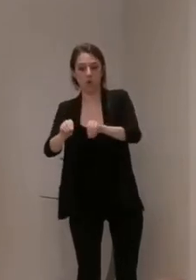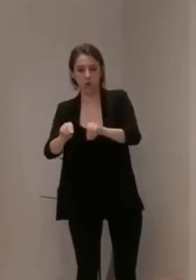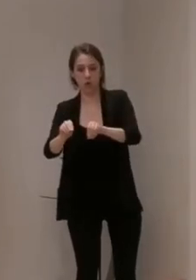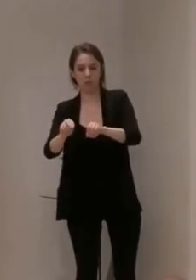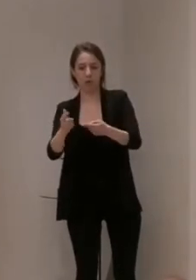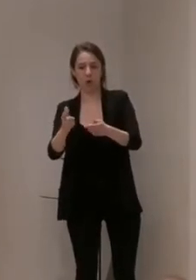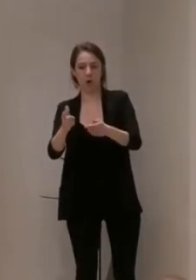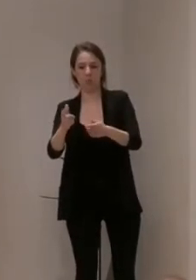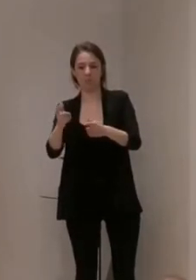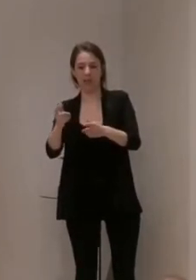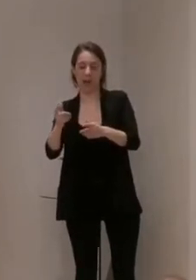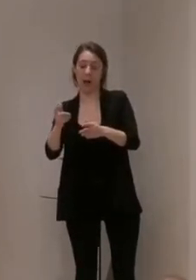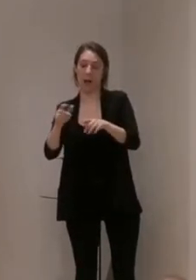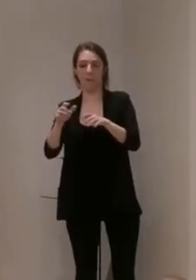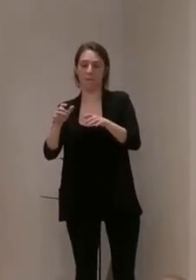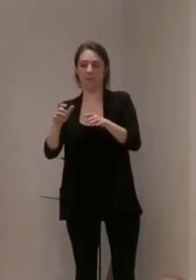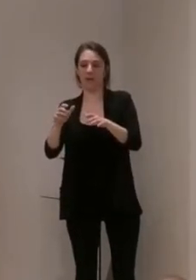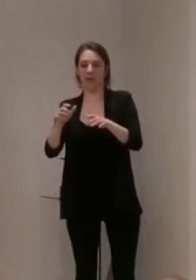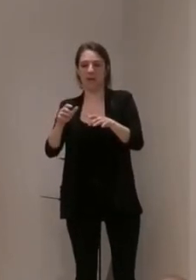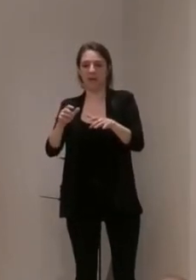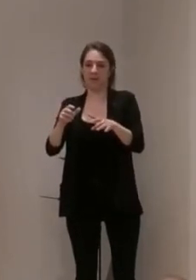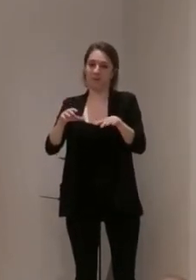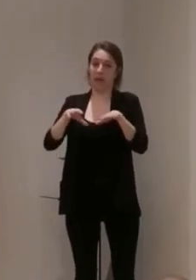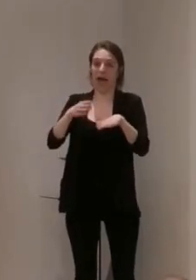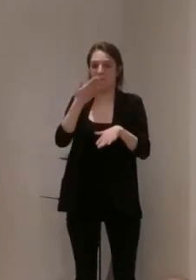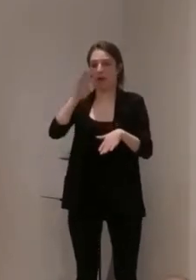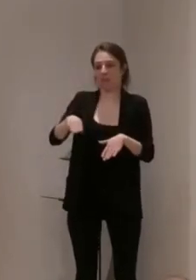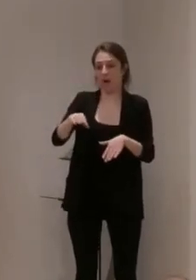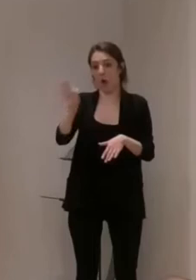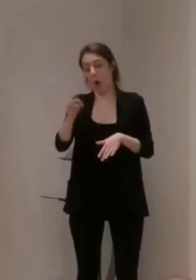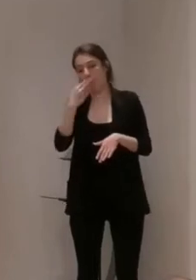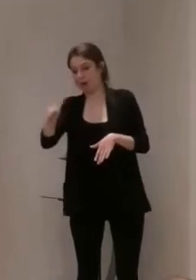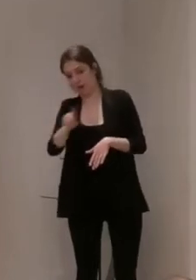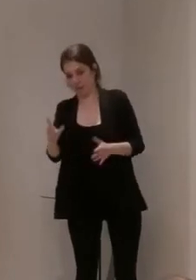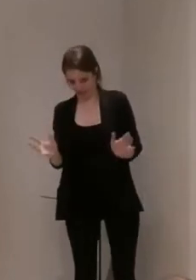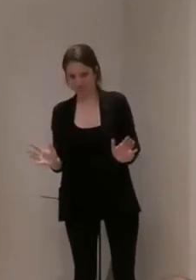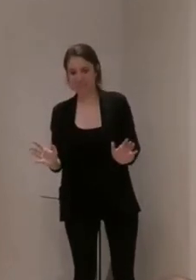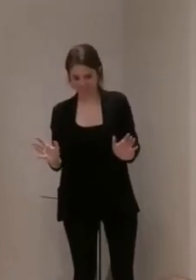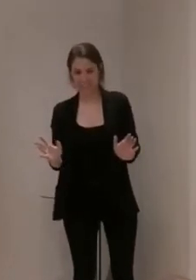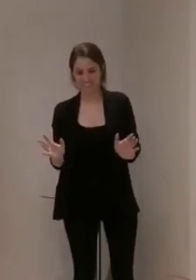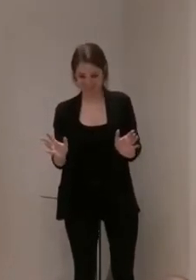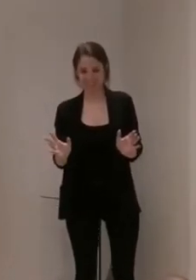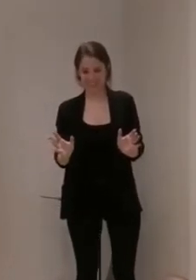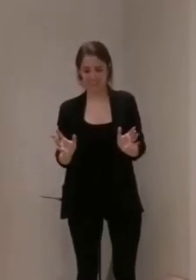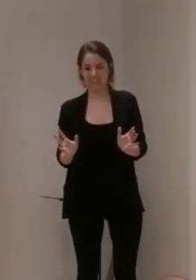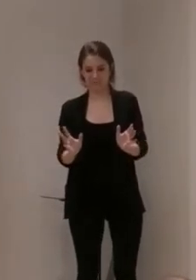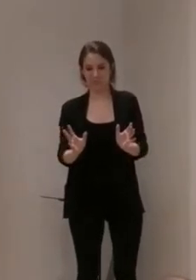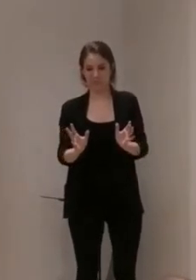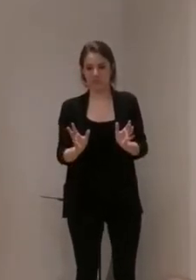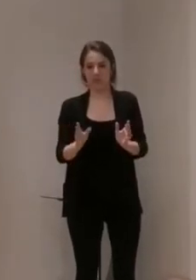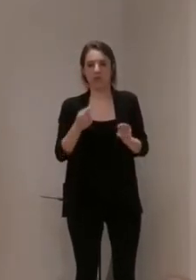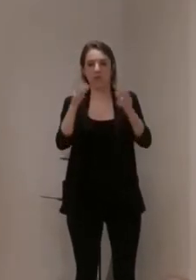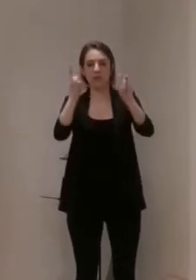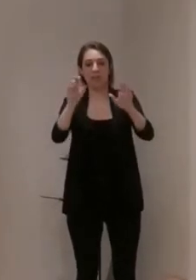que diríem també, però fins i tot l'ús no pervers. Alguna cosa que és significativa no pot continuar sent el